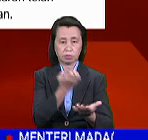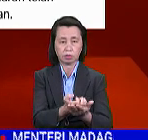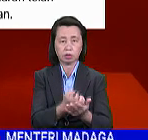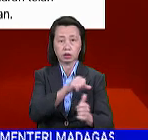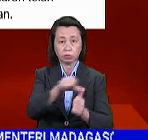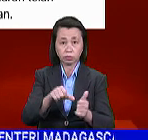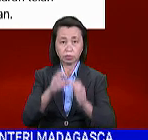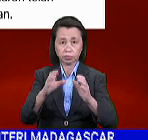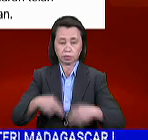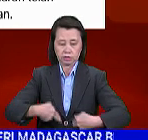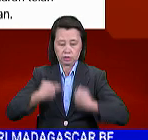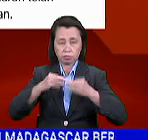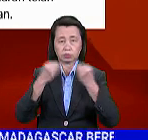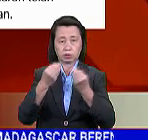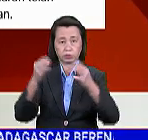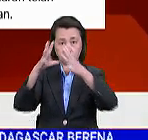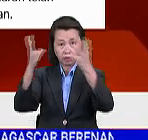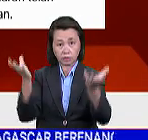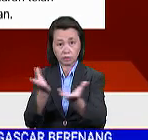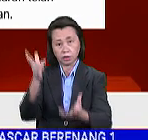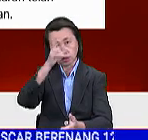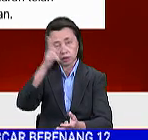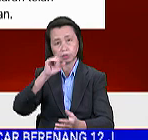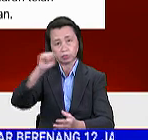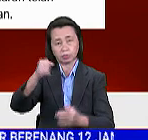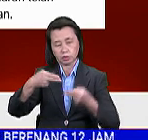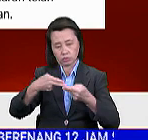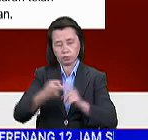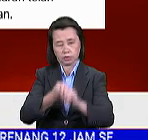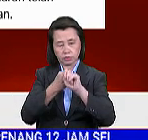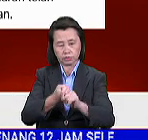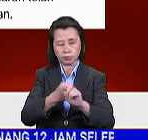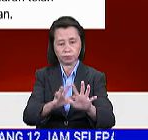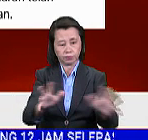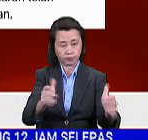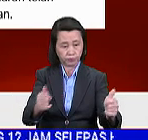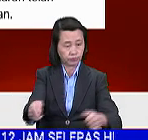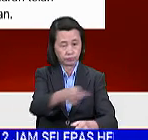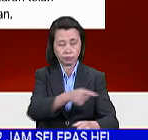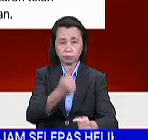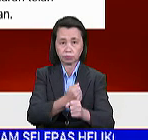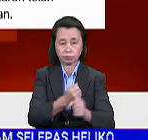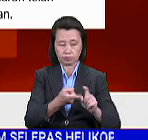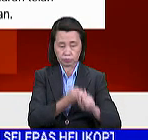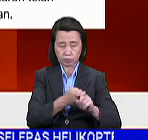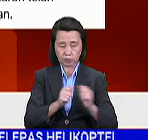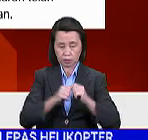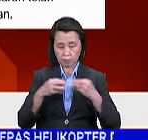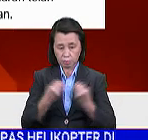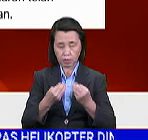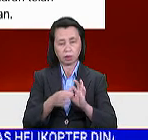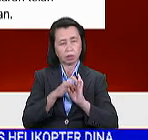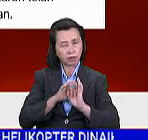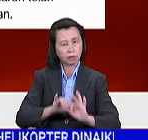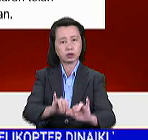sosial dan corak hidup masyarakat Global Grace Negeri berharap hubungan yang erat diantara barisan petugas hadapan dan juga masyarakat dapat